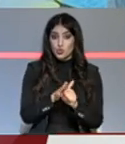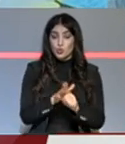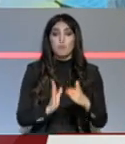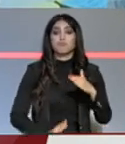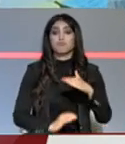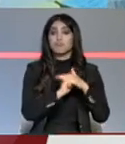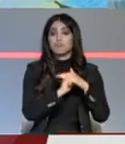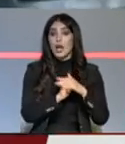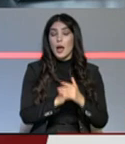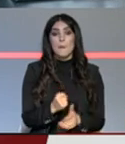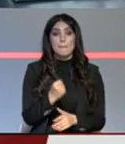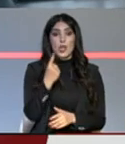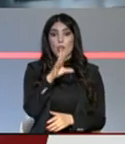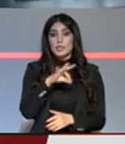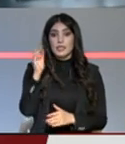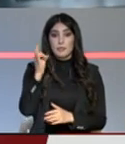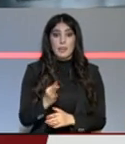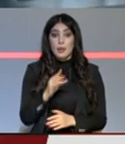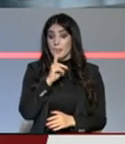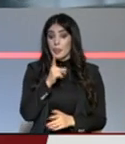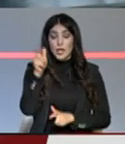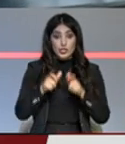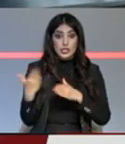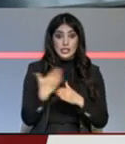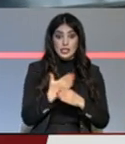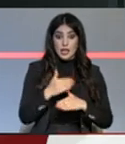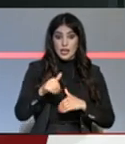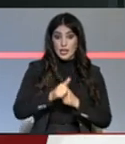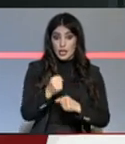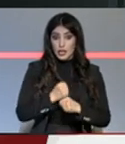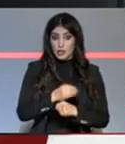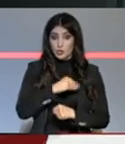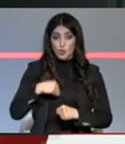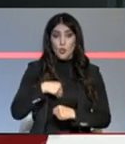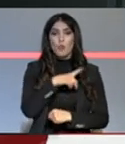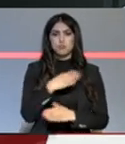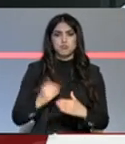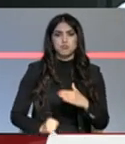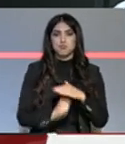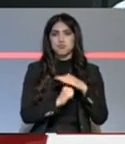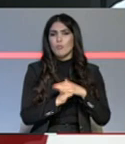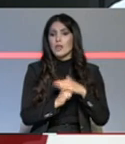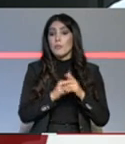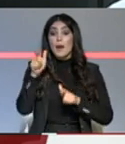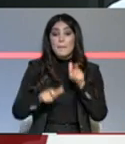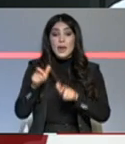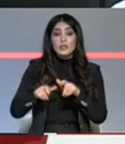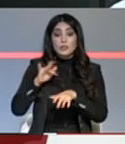طاقة الاستيعاب 150% وفق المتدخلين في المجال. هو الضغط باقي متواصل على خاطر مازلنا نشوفوا